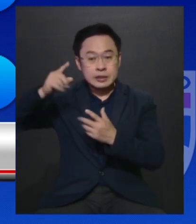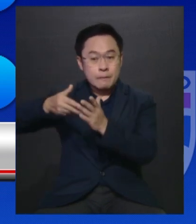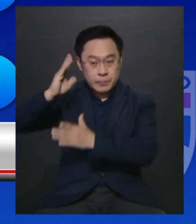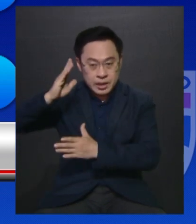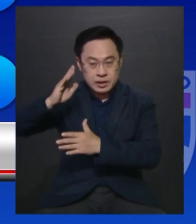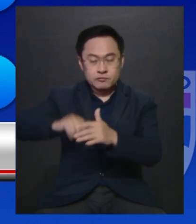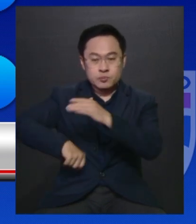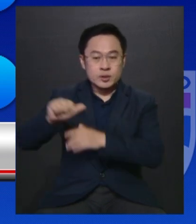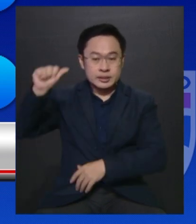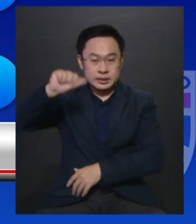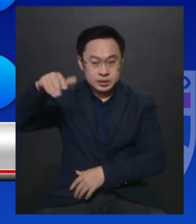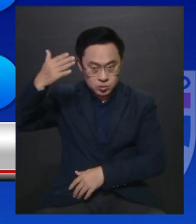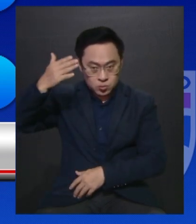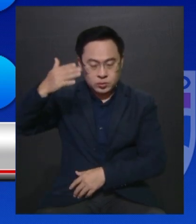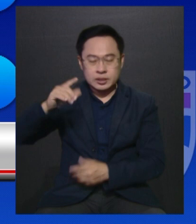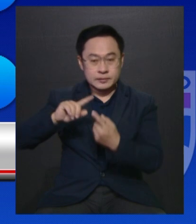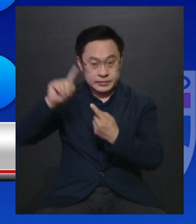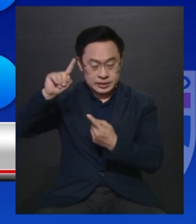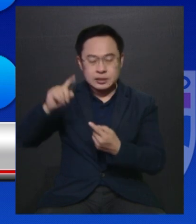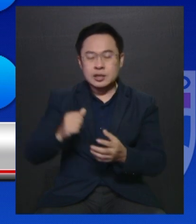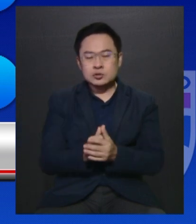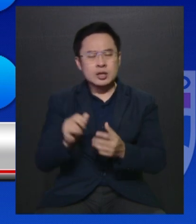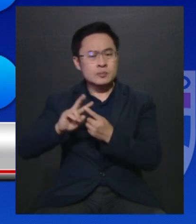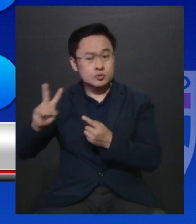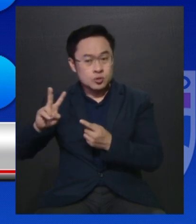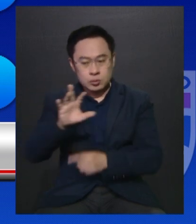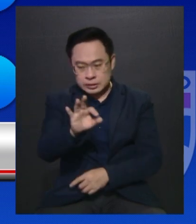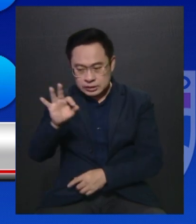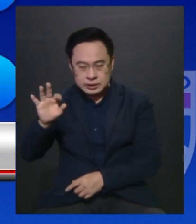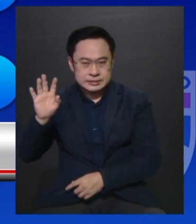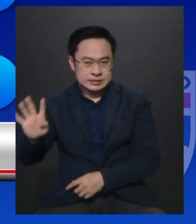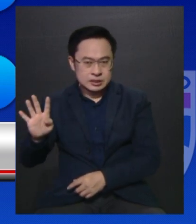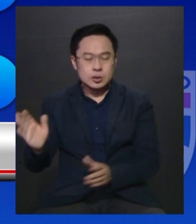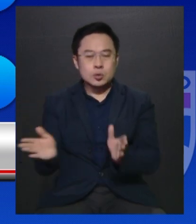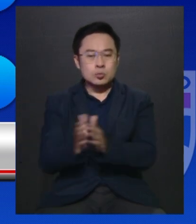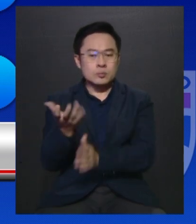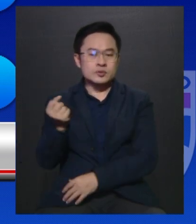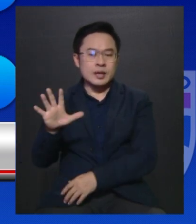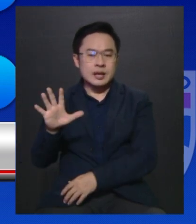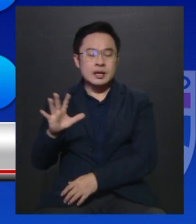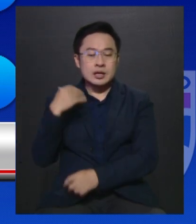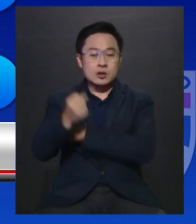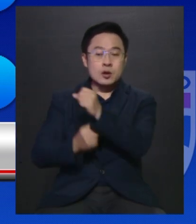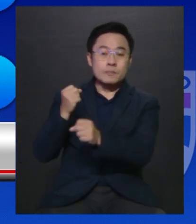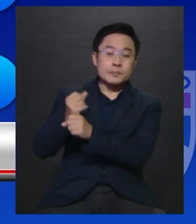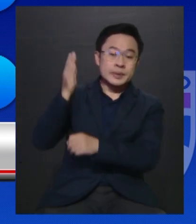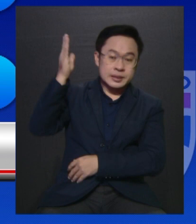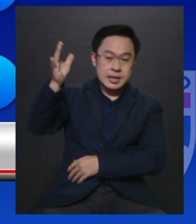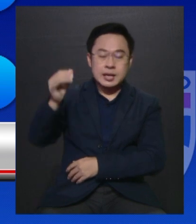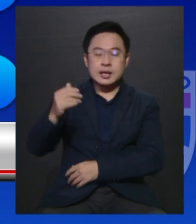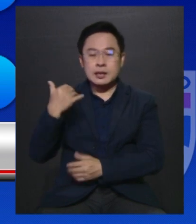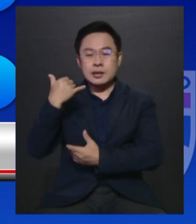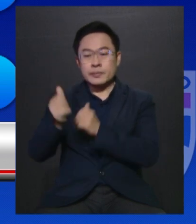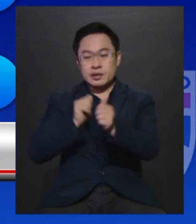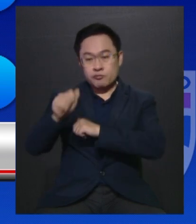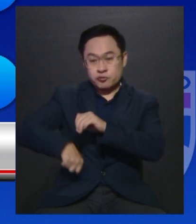เช่นเดียวกันนะครับซึ่งรอบสุดท้ายเนี่ยจะจัดขึ้นกันที่ประเทศกาตาร์นะครับในปีหน้าเลย15เมษายนถึง3พฤษภาคมนะฮะก็อย่าเพิ่งม